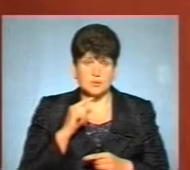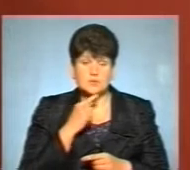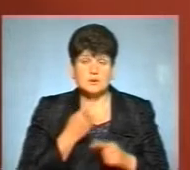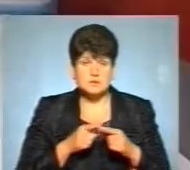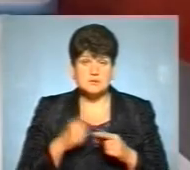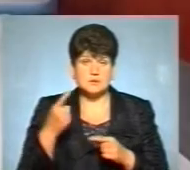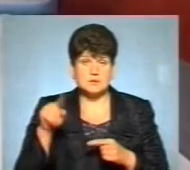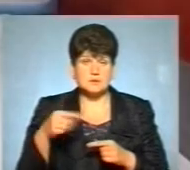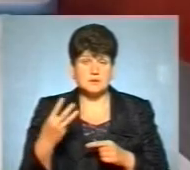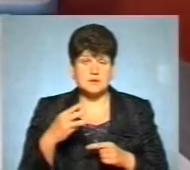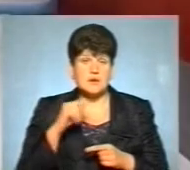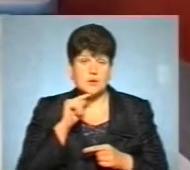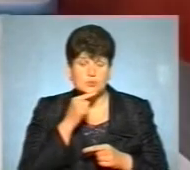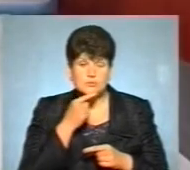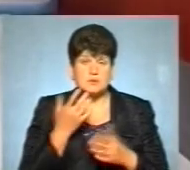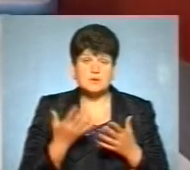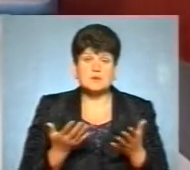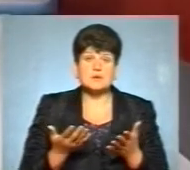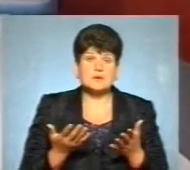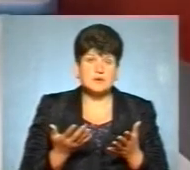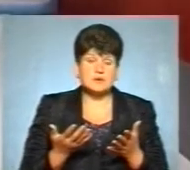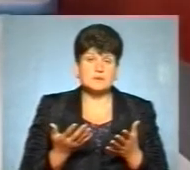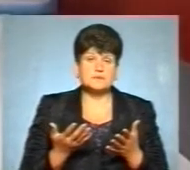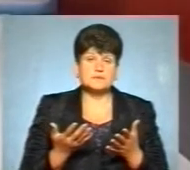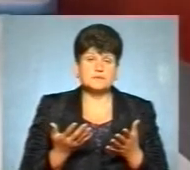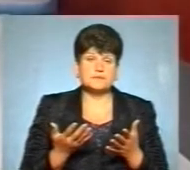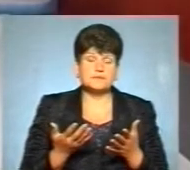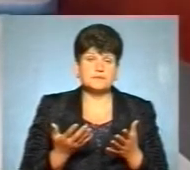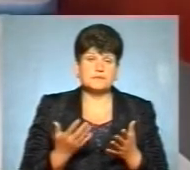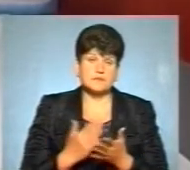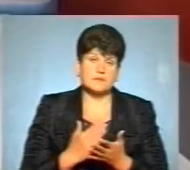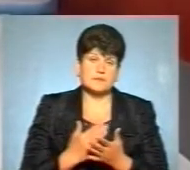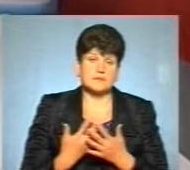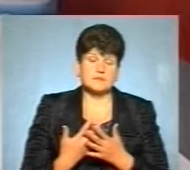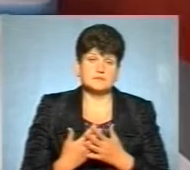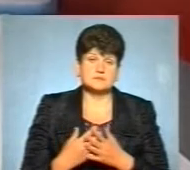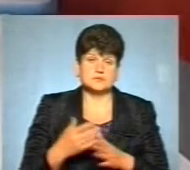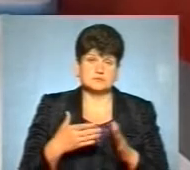третина економіки, яка, якщо не помиляюсь, десь приблизно має до